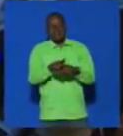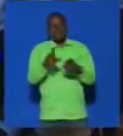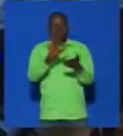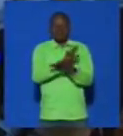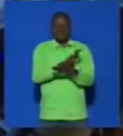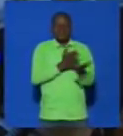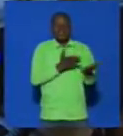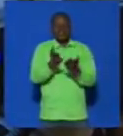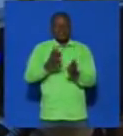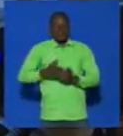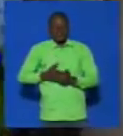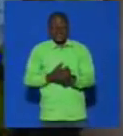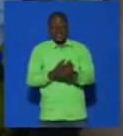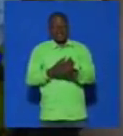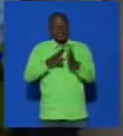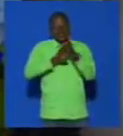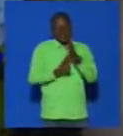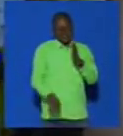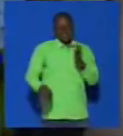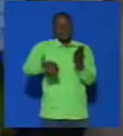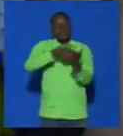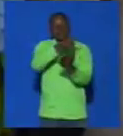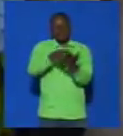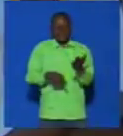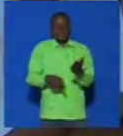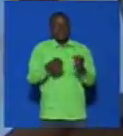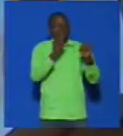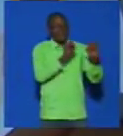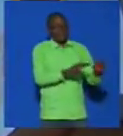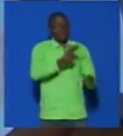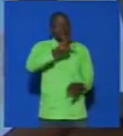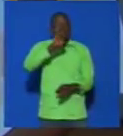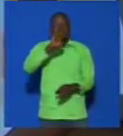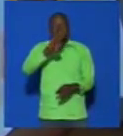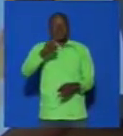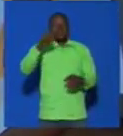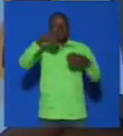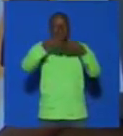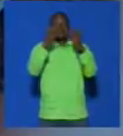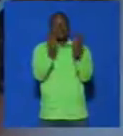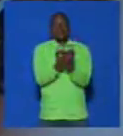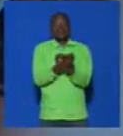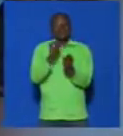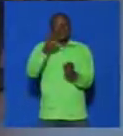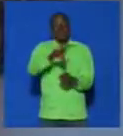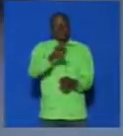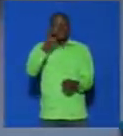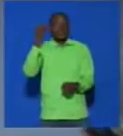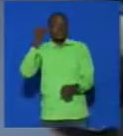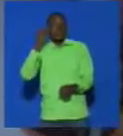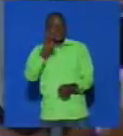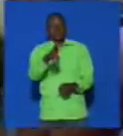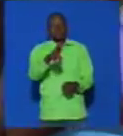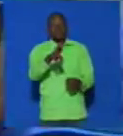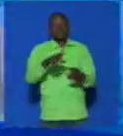servir de guide pour la réduction et l'élimination dirigé émission du mercure dans le secteur de l'exploitation minière artisanale